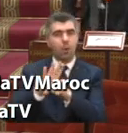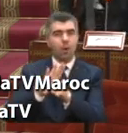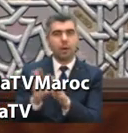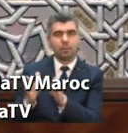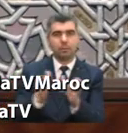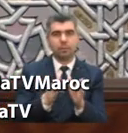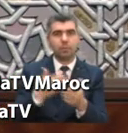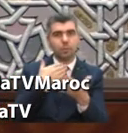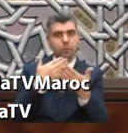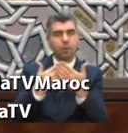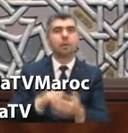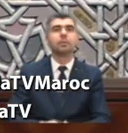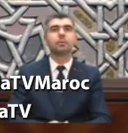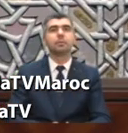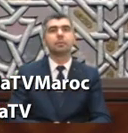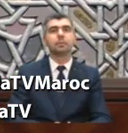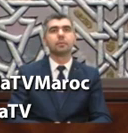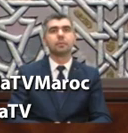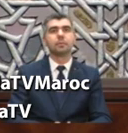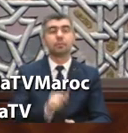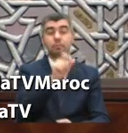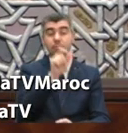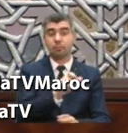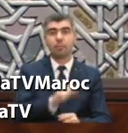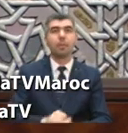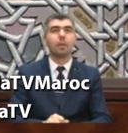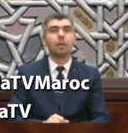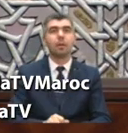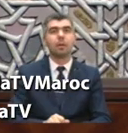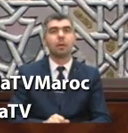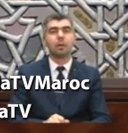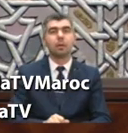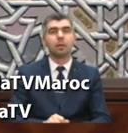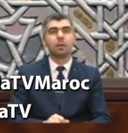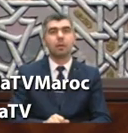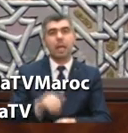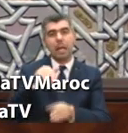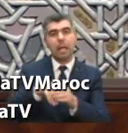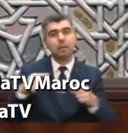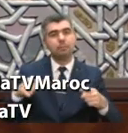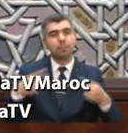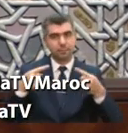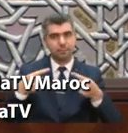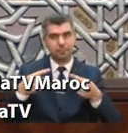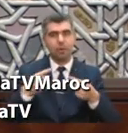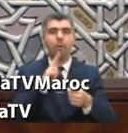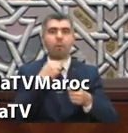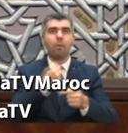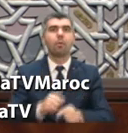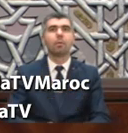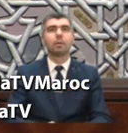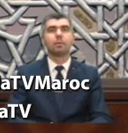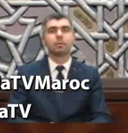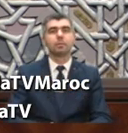شكرا سيد النائب المحترم. كلمة لأحد النواب عن فرق المعارضة والمجموعة